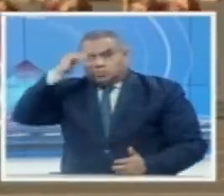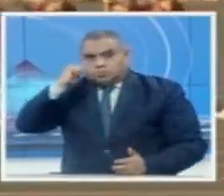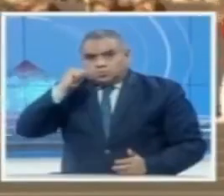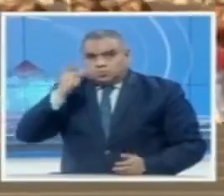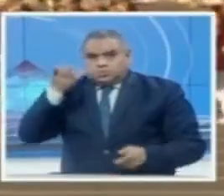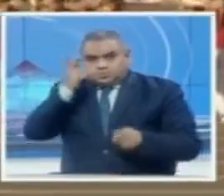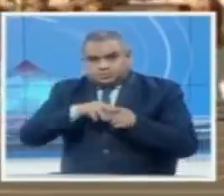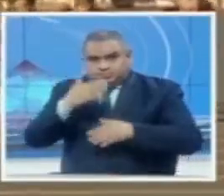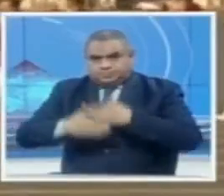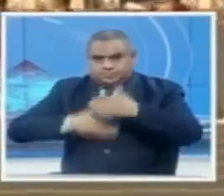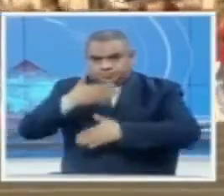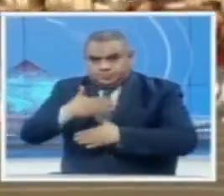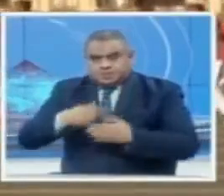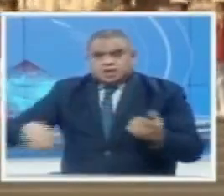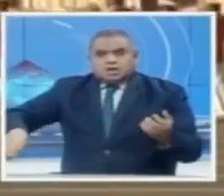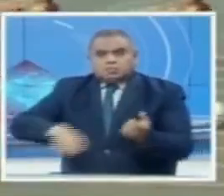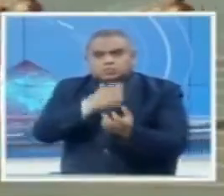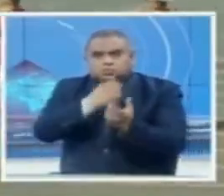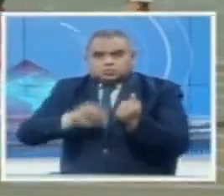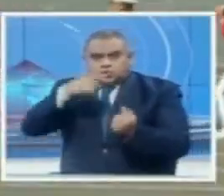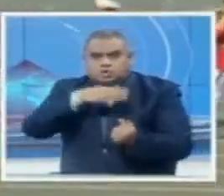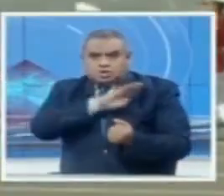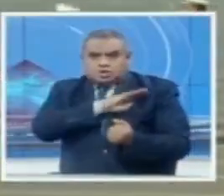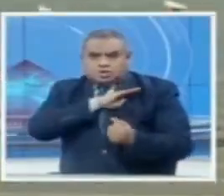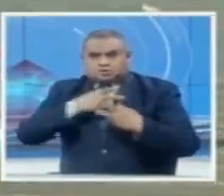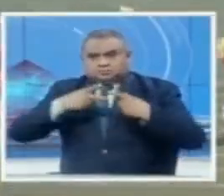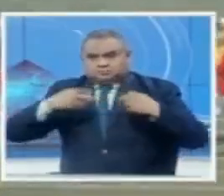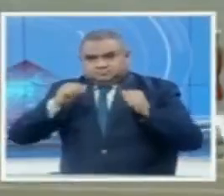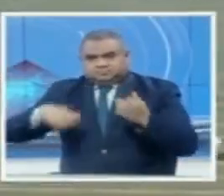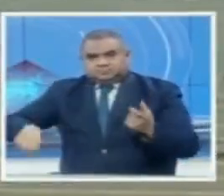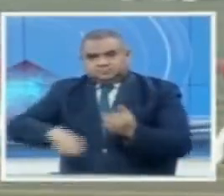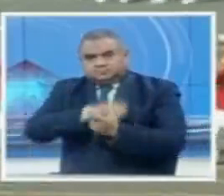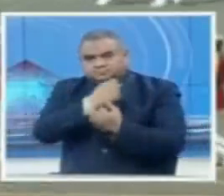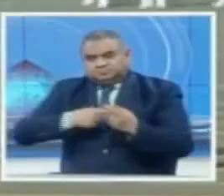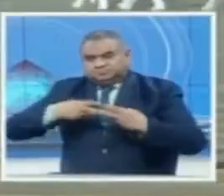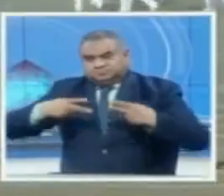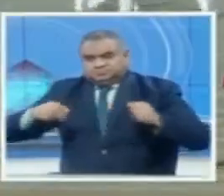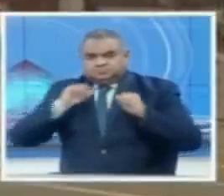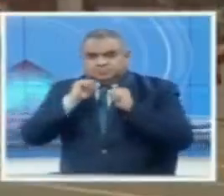أعقب ذلك تقديم الموسيقات العسكرية لعدد من المقطوعات.